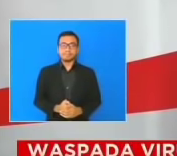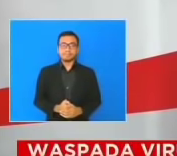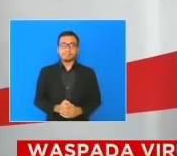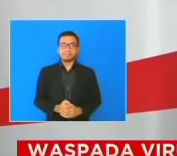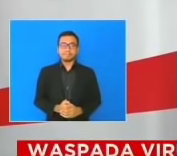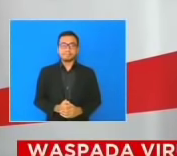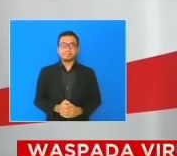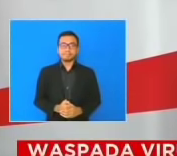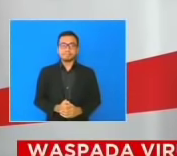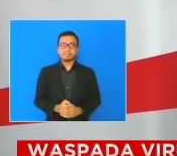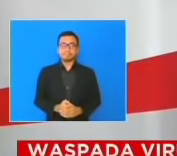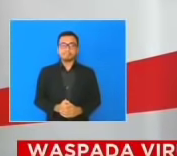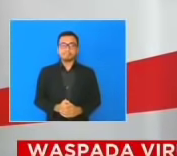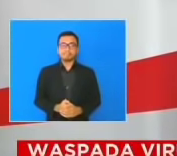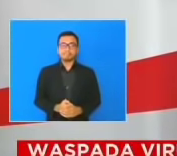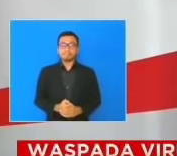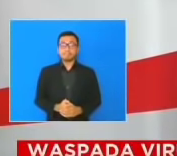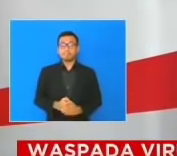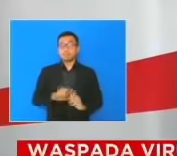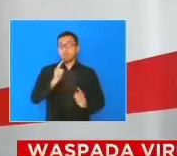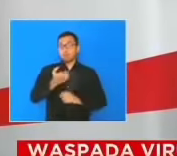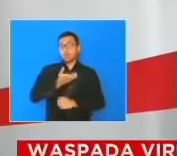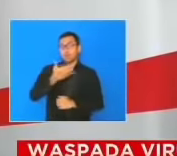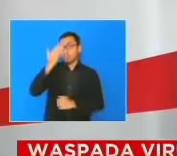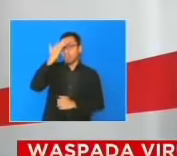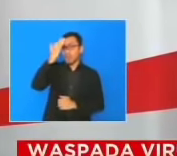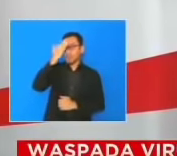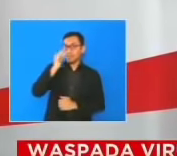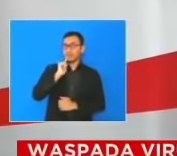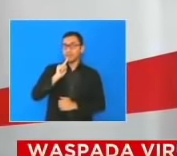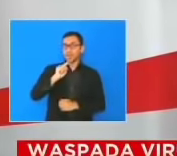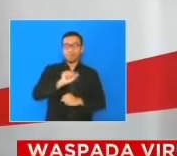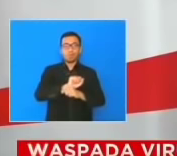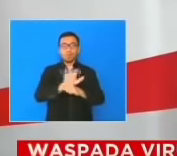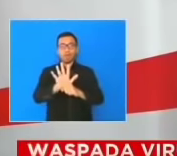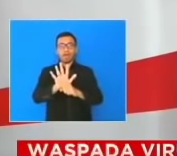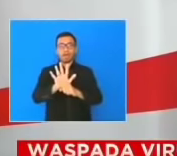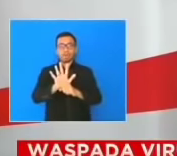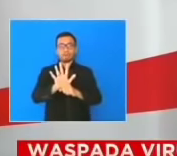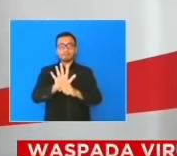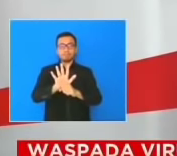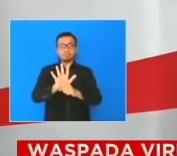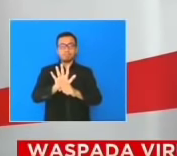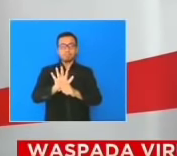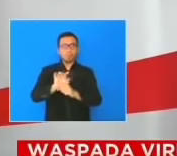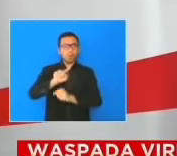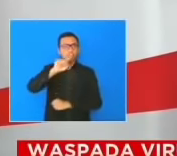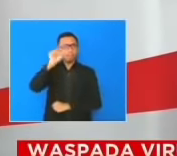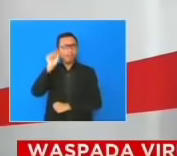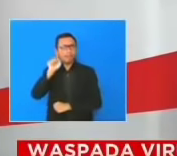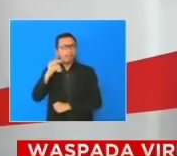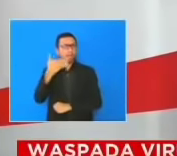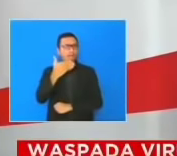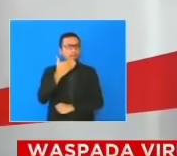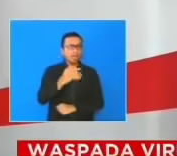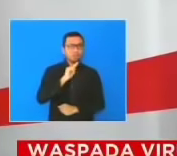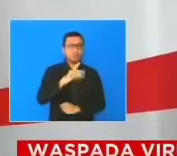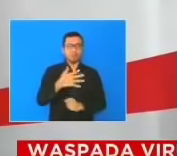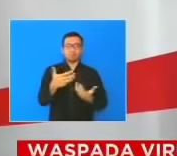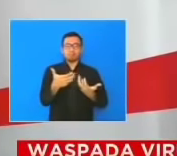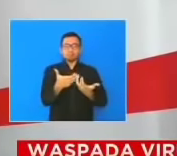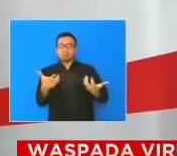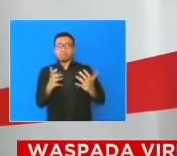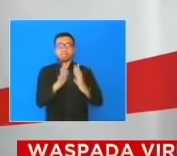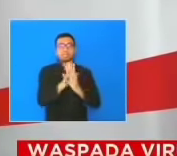akan bertanya, mendapatkan informasi lebih banyak, termasuk terkait dengan pembatasan sosial berskala